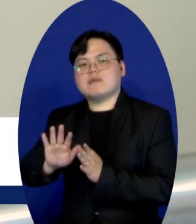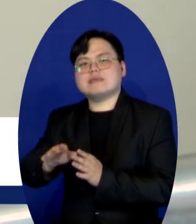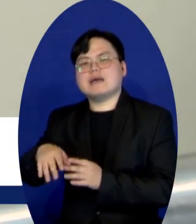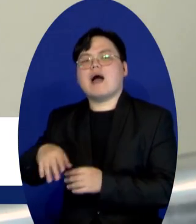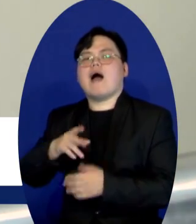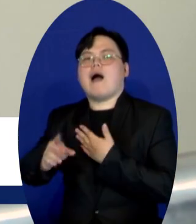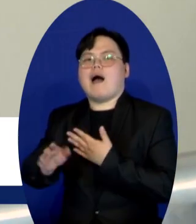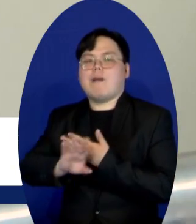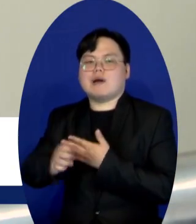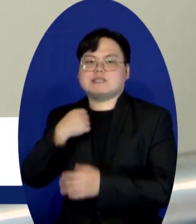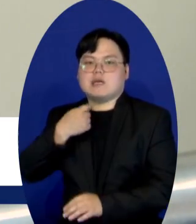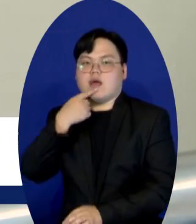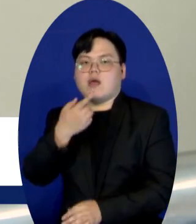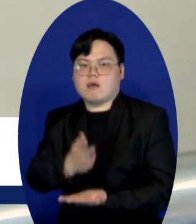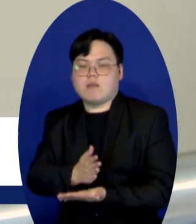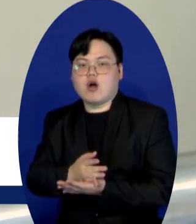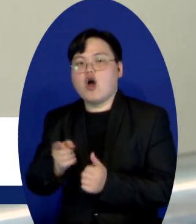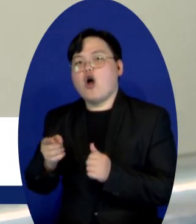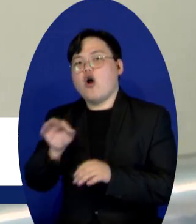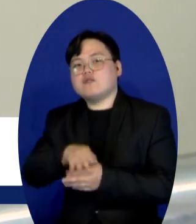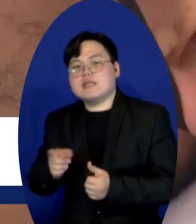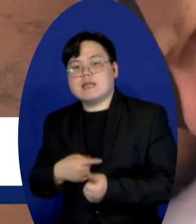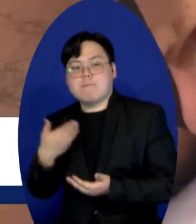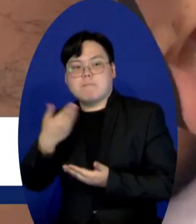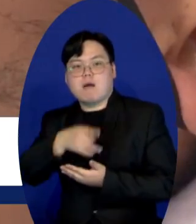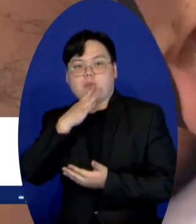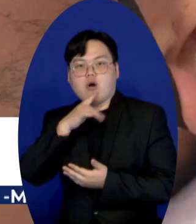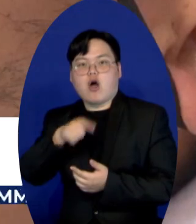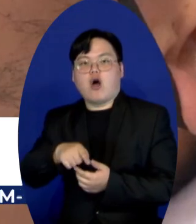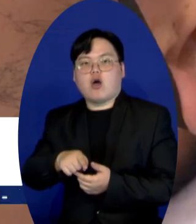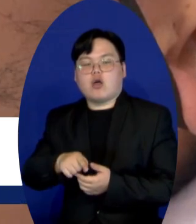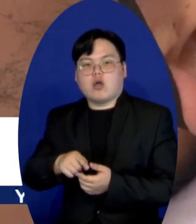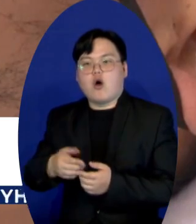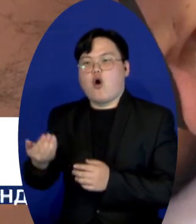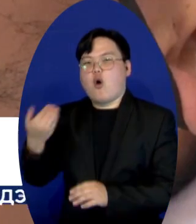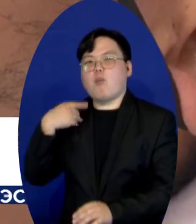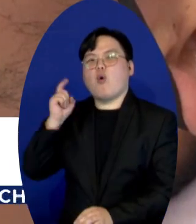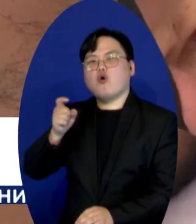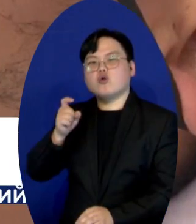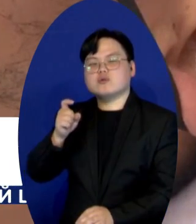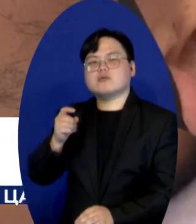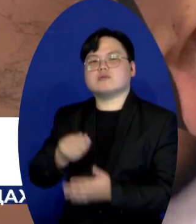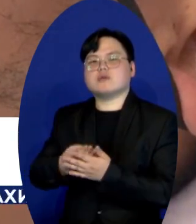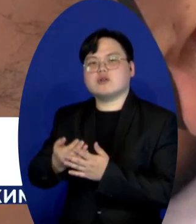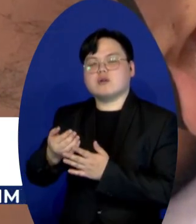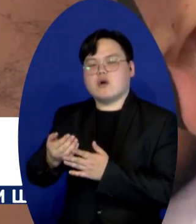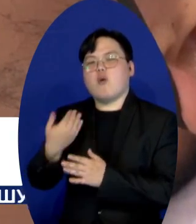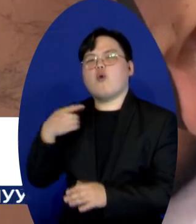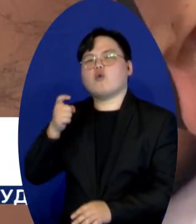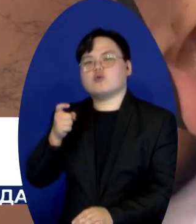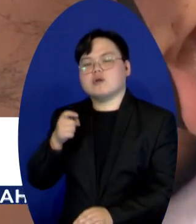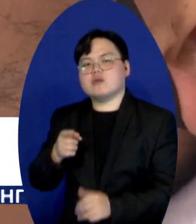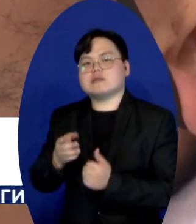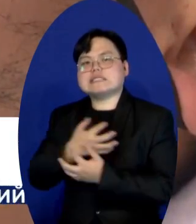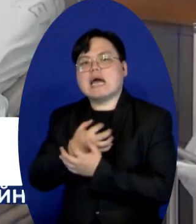найдлага тавьж байна. Өвчнд нэршил оноох тогтолцоо өнөөдөр их шиг боловсронгуй болоогүй байх үед сармагчны цэцэг өвчний нэрийг өгсөн гэдгийг дэлхийн эрүүл